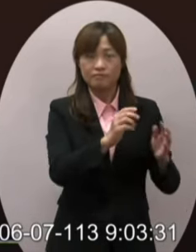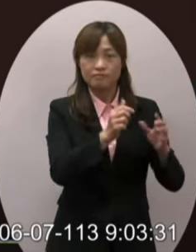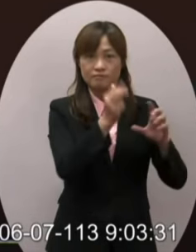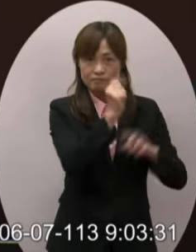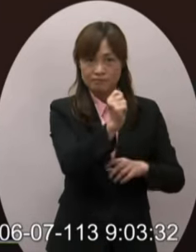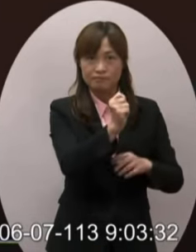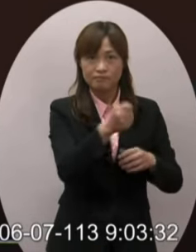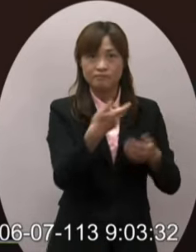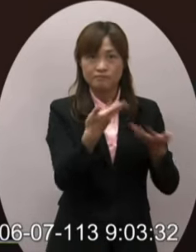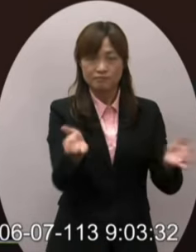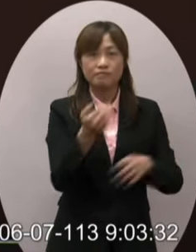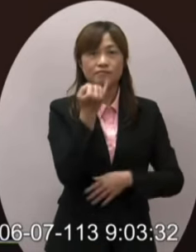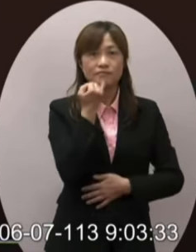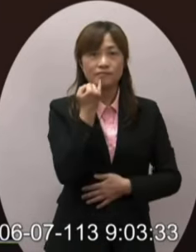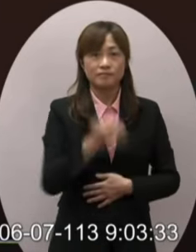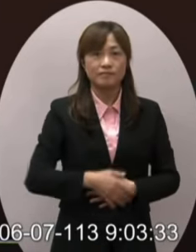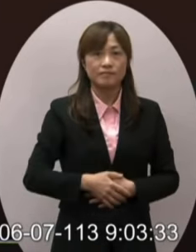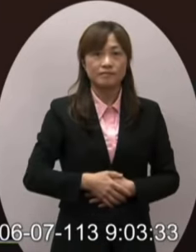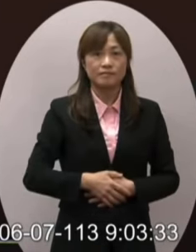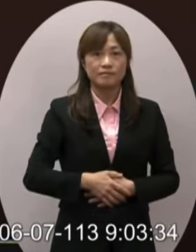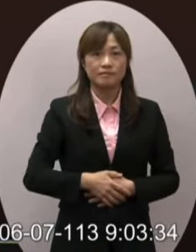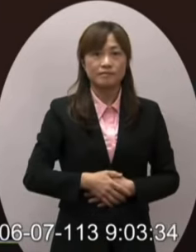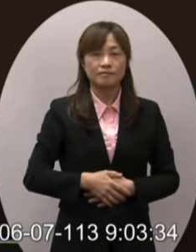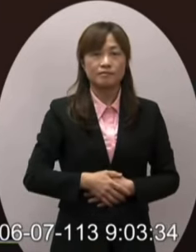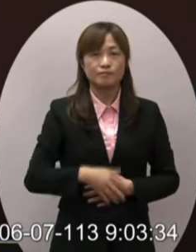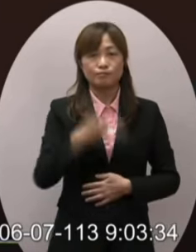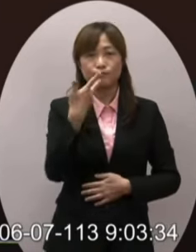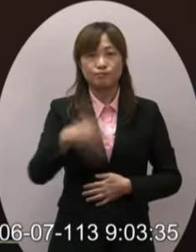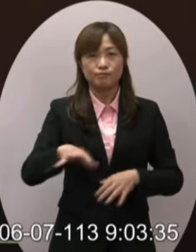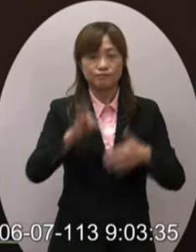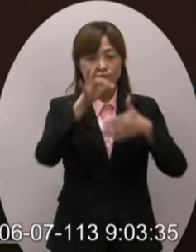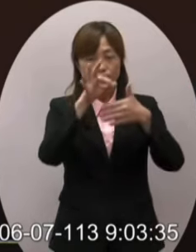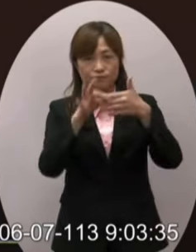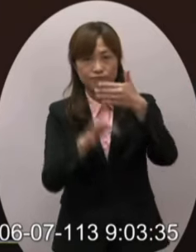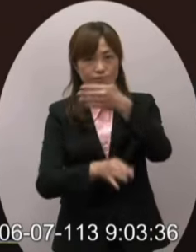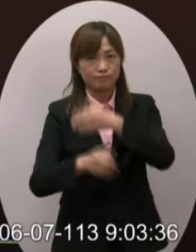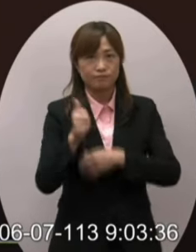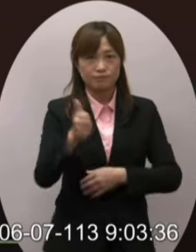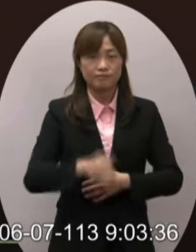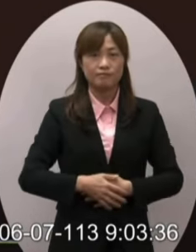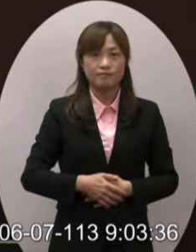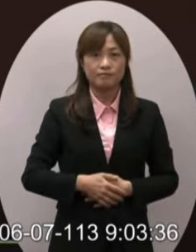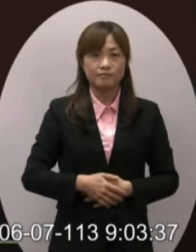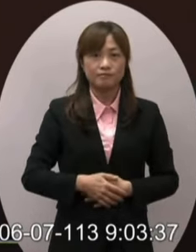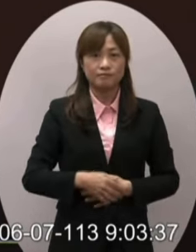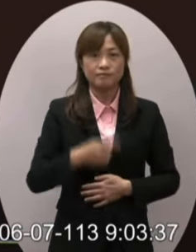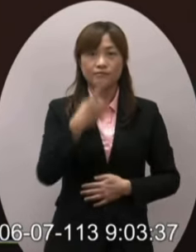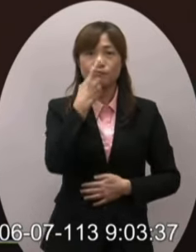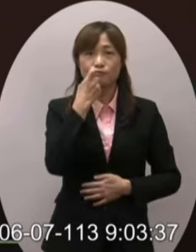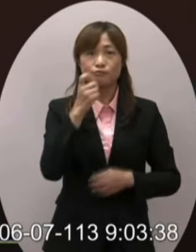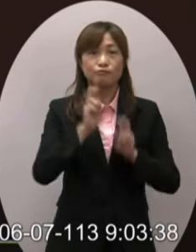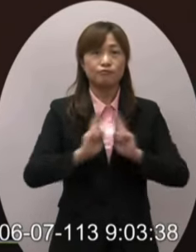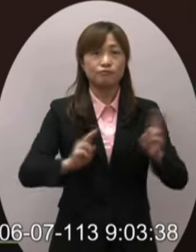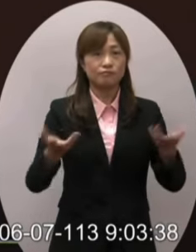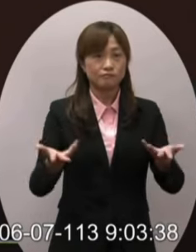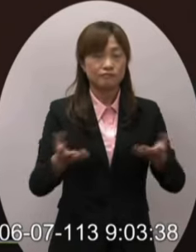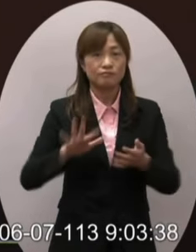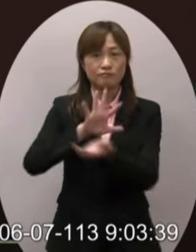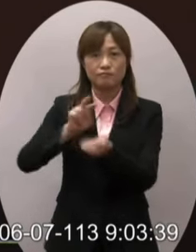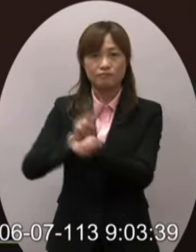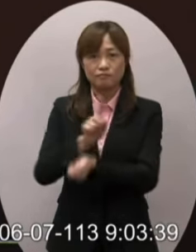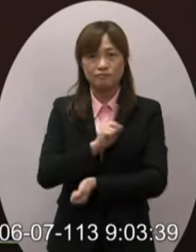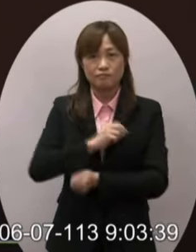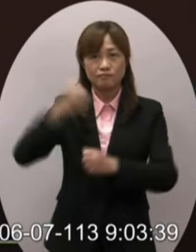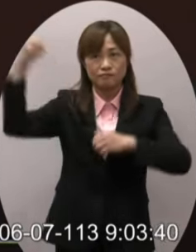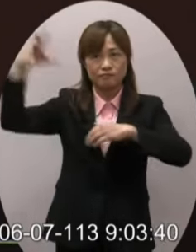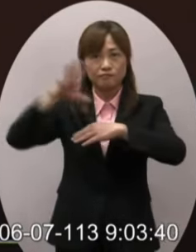日产10万吨淡水，水资源丰富多元。绿电，云林自己就可以提供太